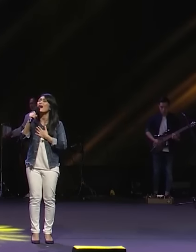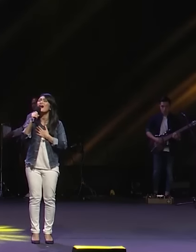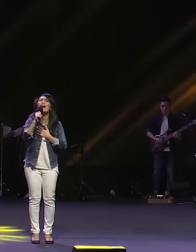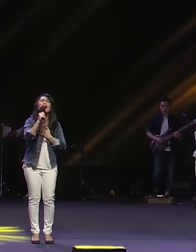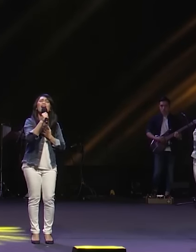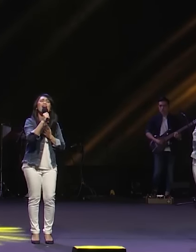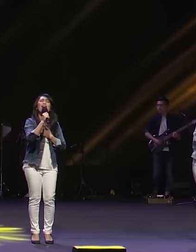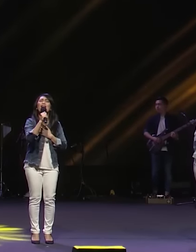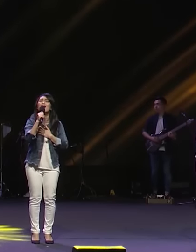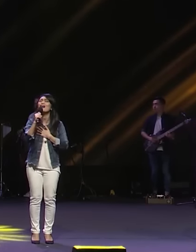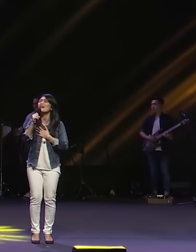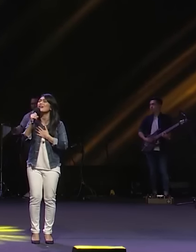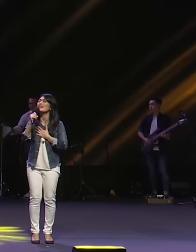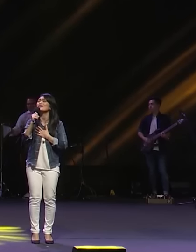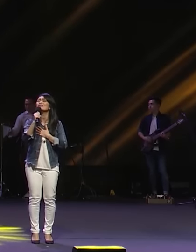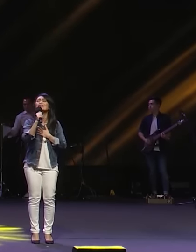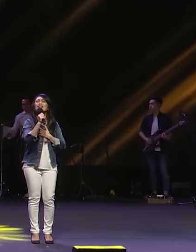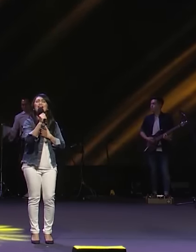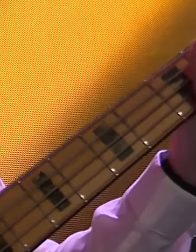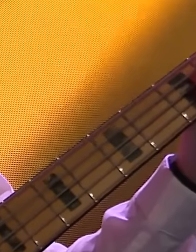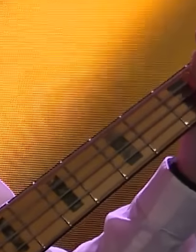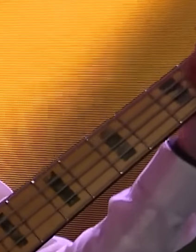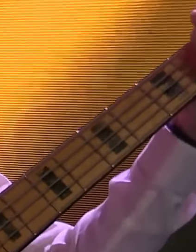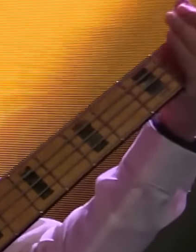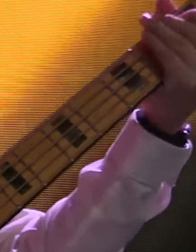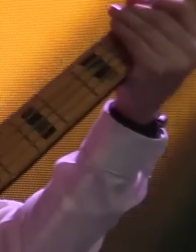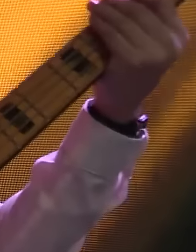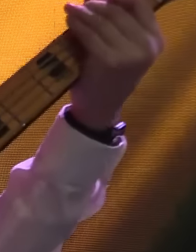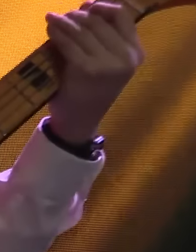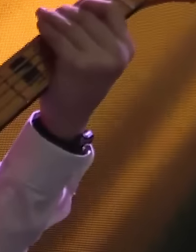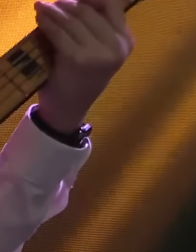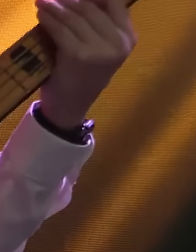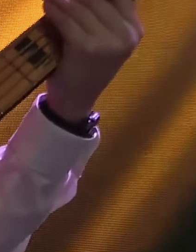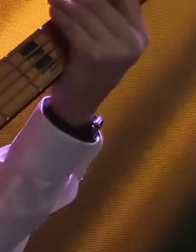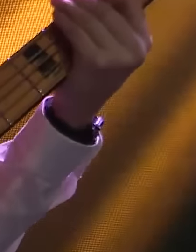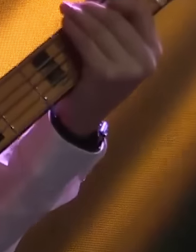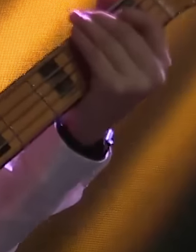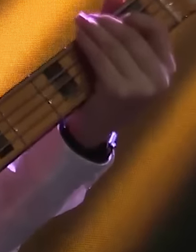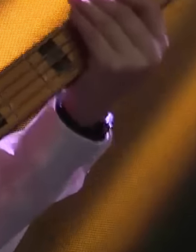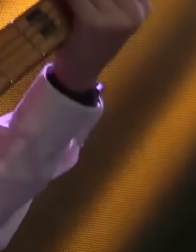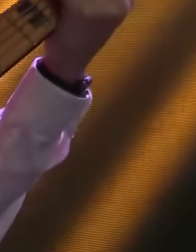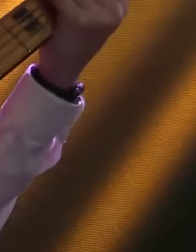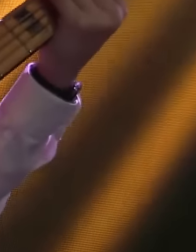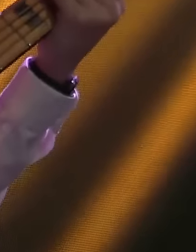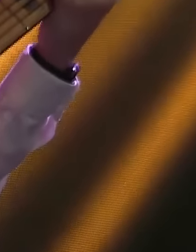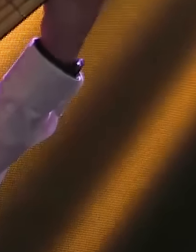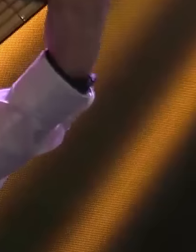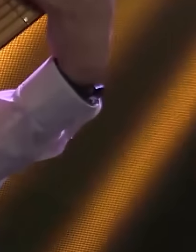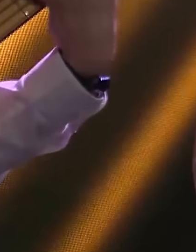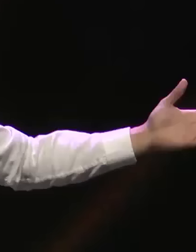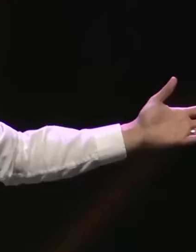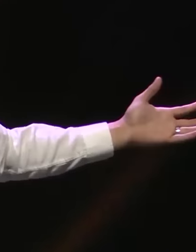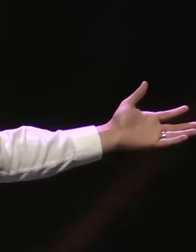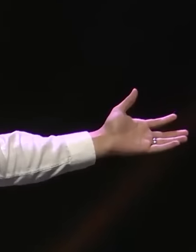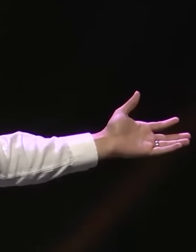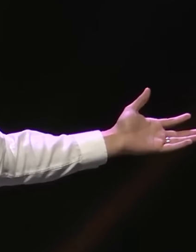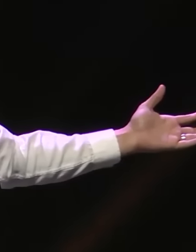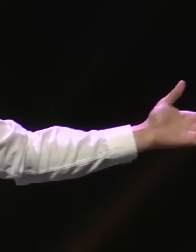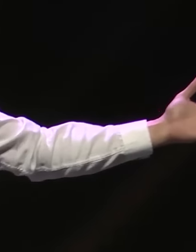Selalu bersama kami, selalu di dekat kami, Bapa kami yang hidup.